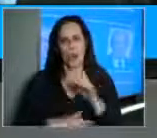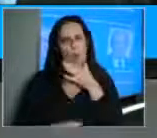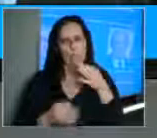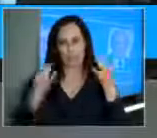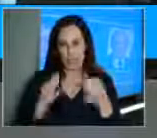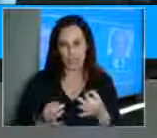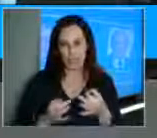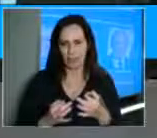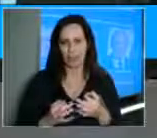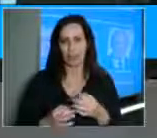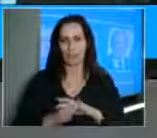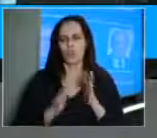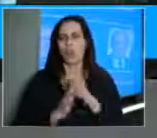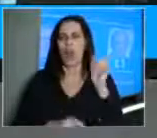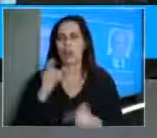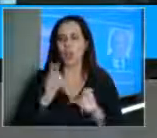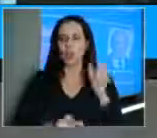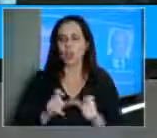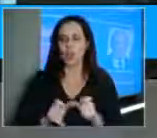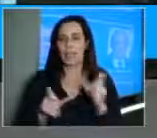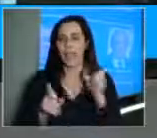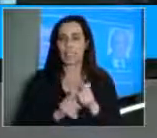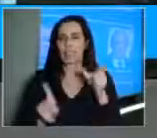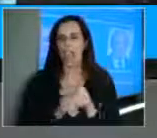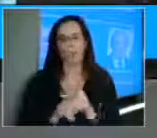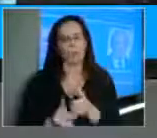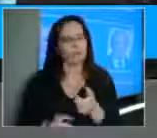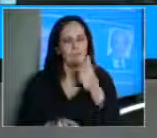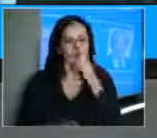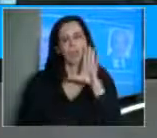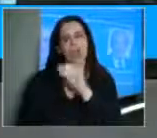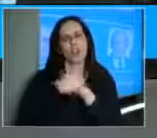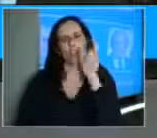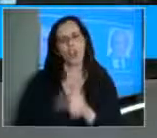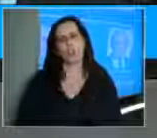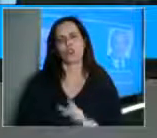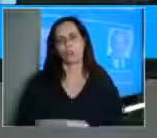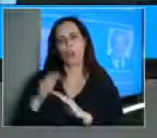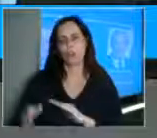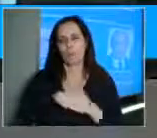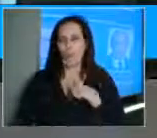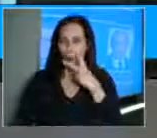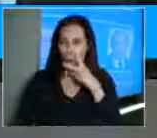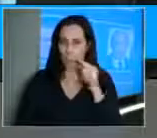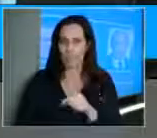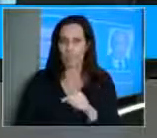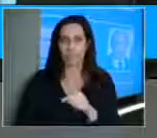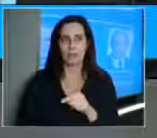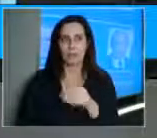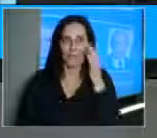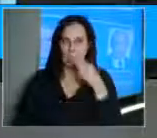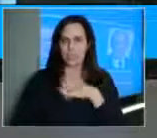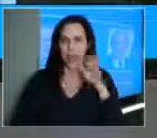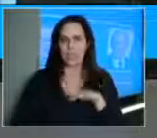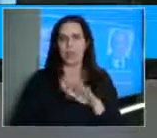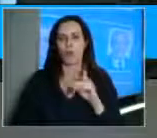רציני, שכל האנשים האלו שנחסמו, זה היה ניסיון לסתימת פיות לצד הימין, אנחנו ראינו את זה, תשימי לב